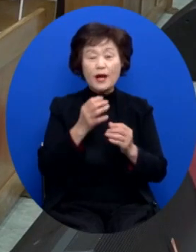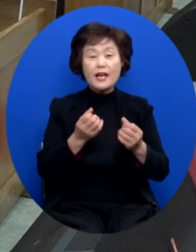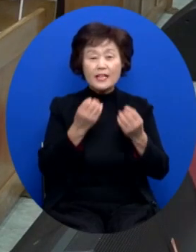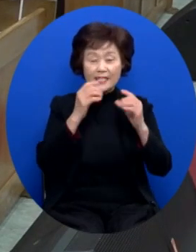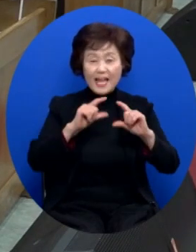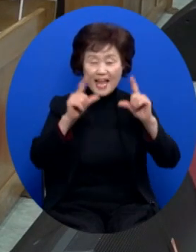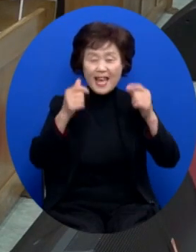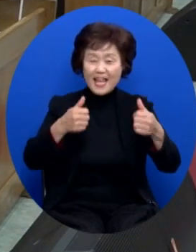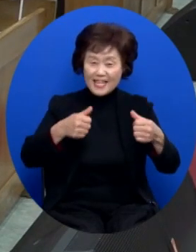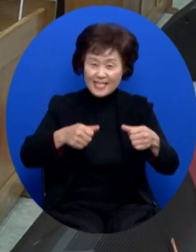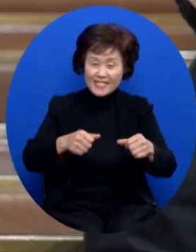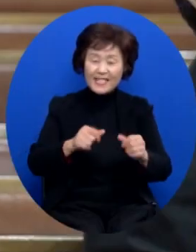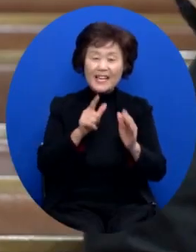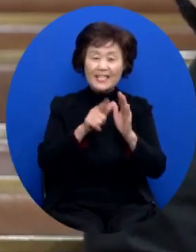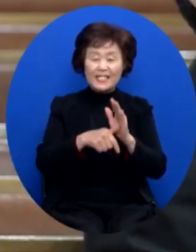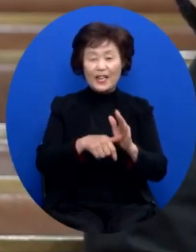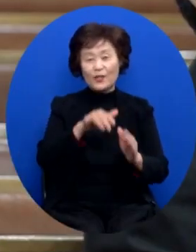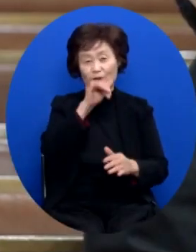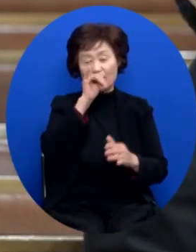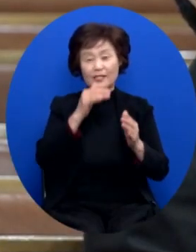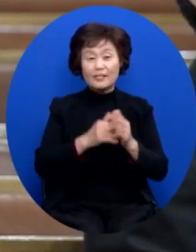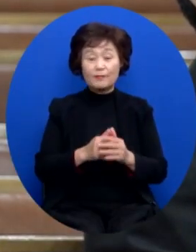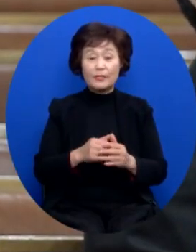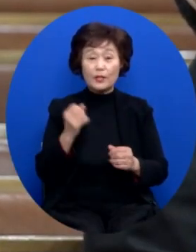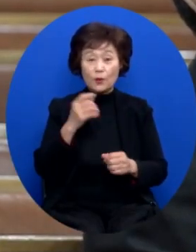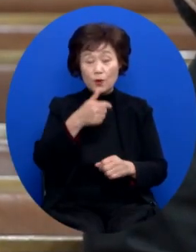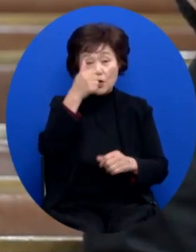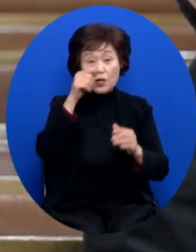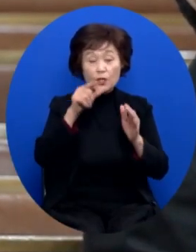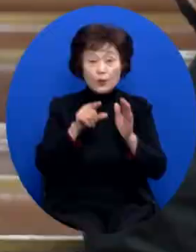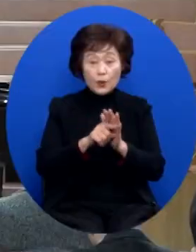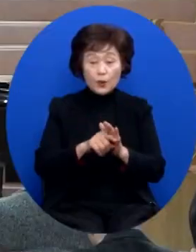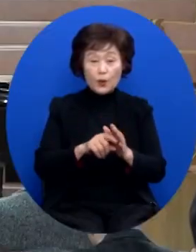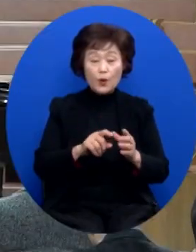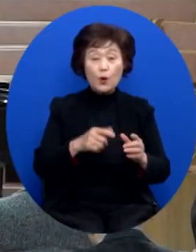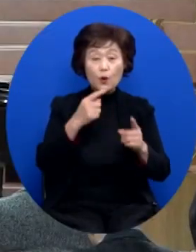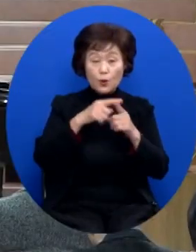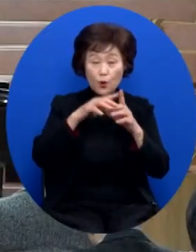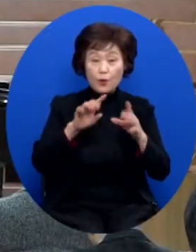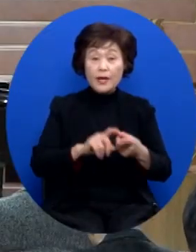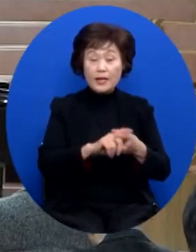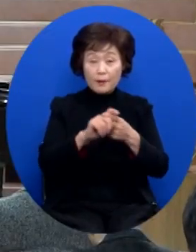시간을 가졌습니다. 한편 서귀포시 기독교 교회협의회는